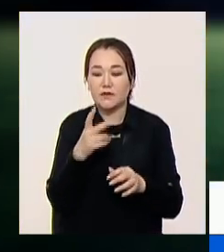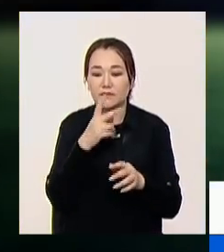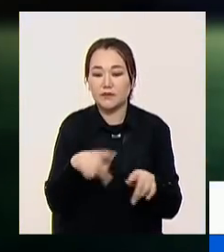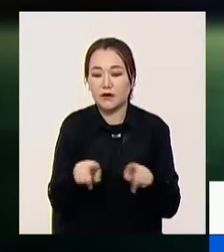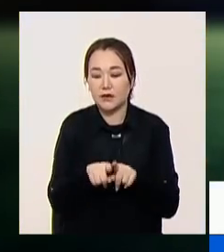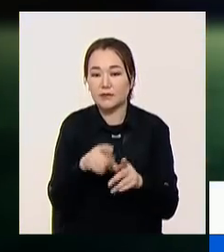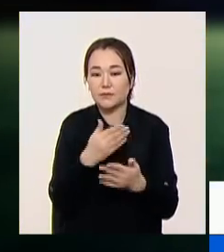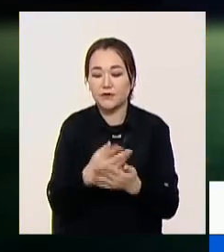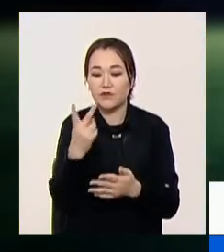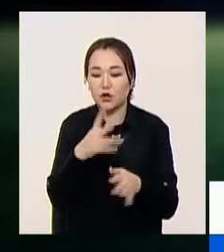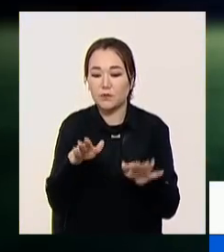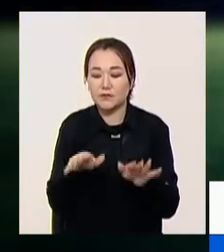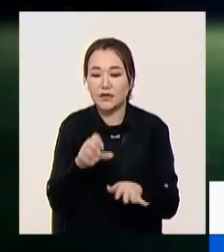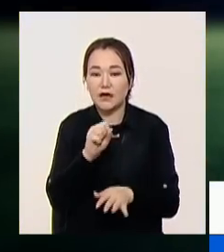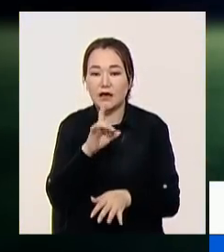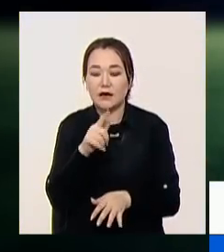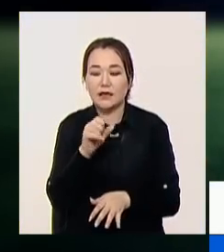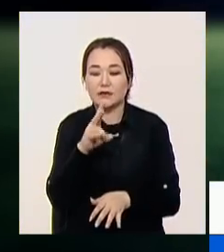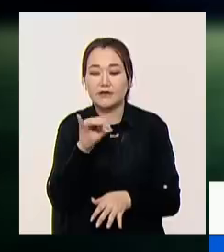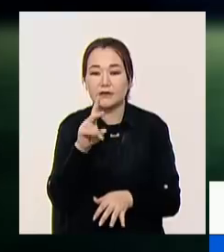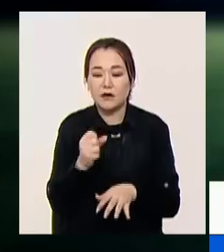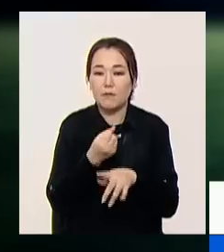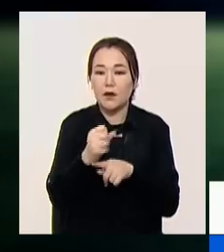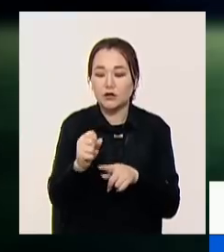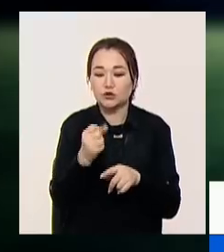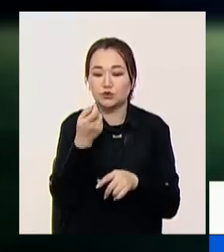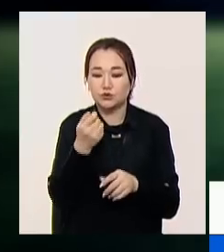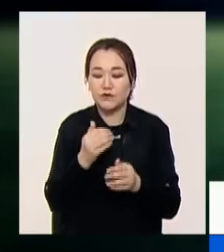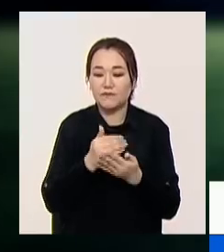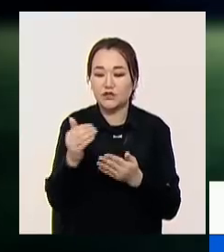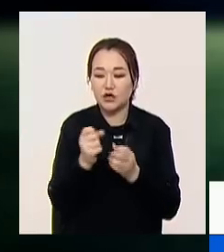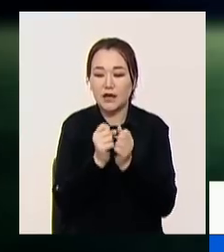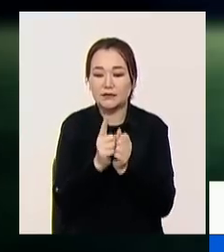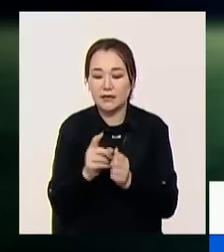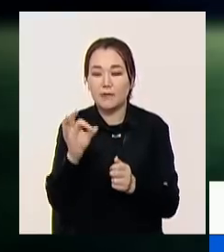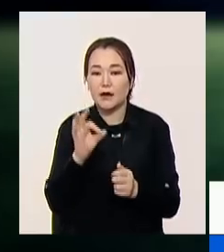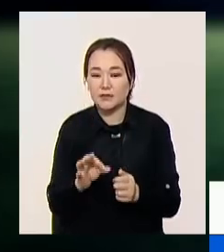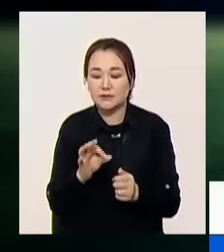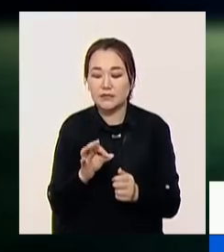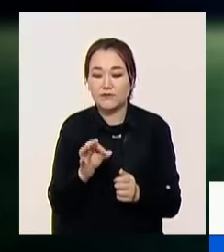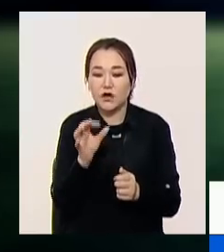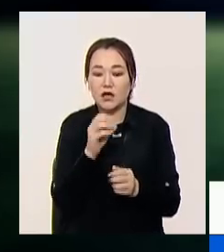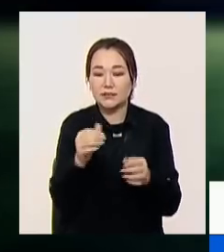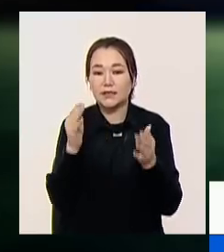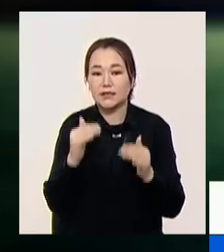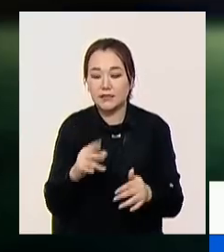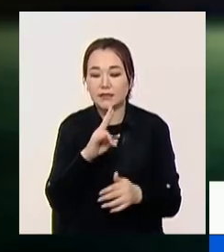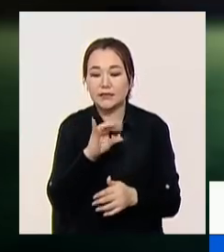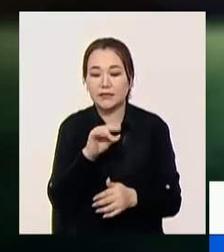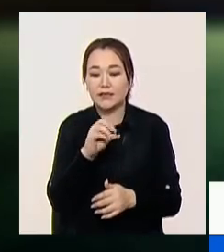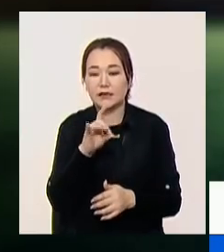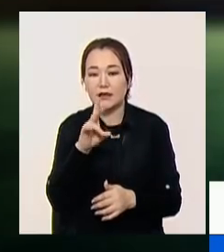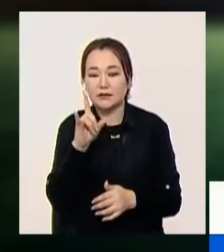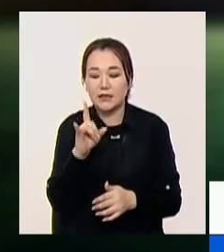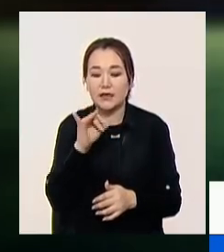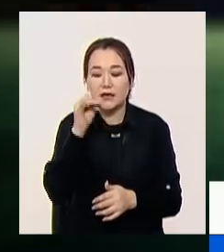так. На втором месте Аргентина, ее шансы на победу чуть выше 11%. Следом расположились Нидерланды и